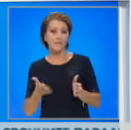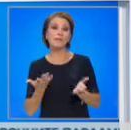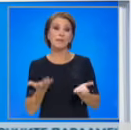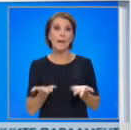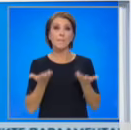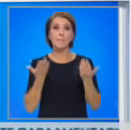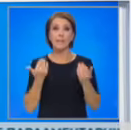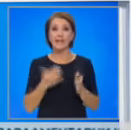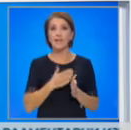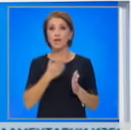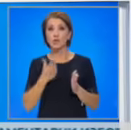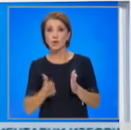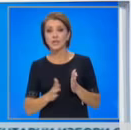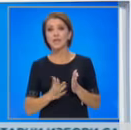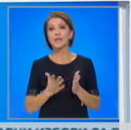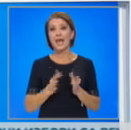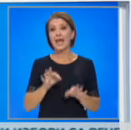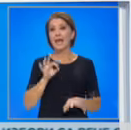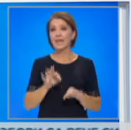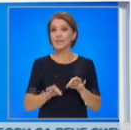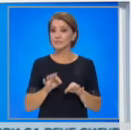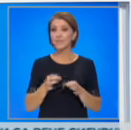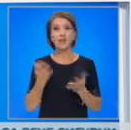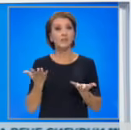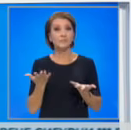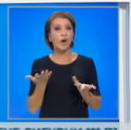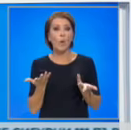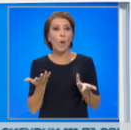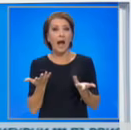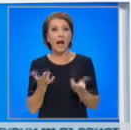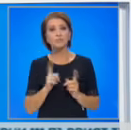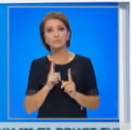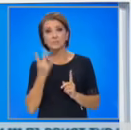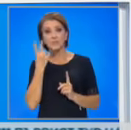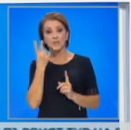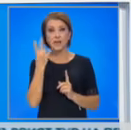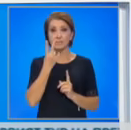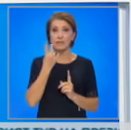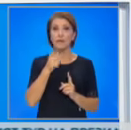са сигурни. Въпросът е кога ще са те? Има ли яснота? Ще попитаме сега Милена Кирова.